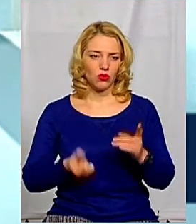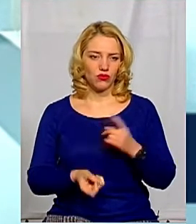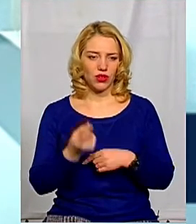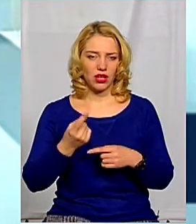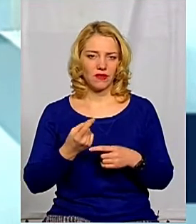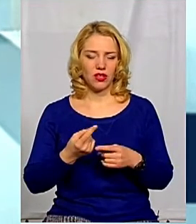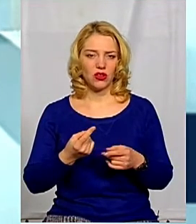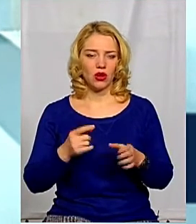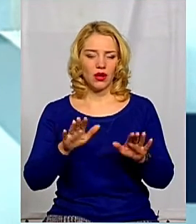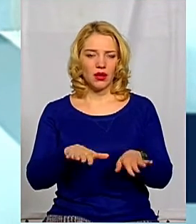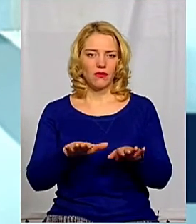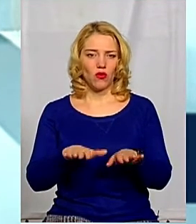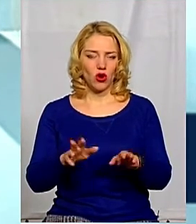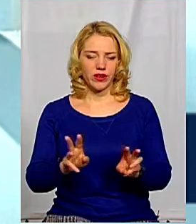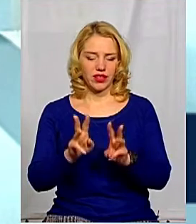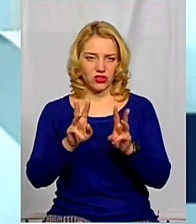вогнище